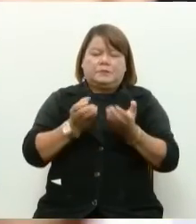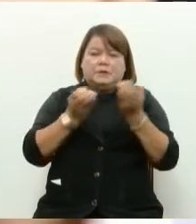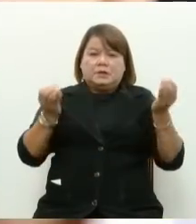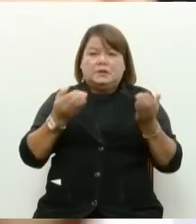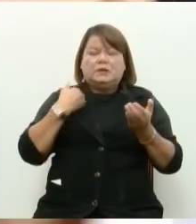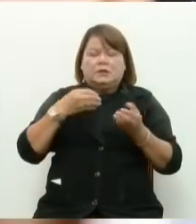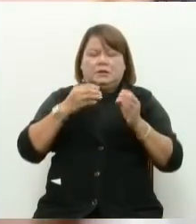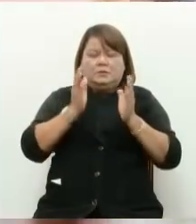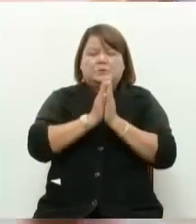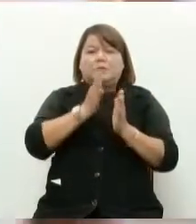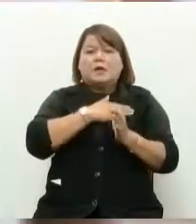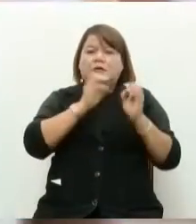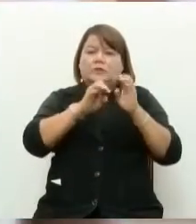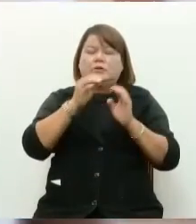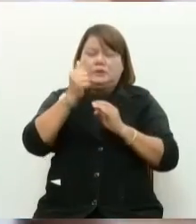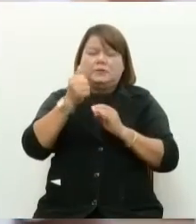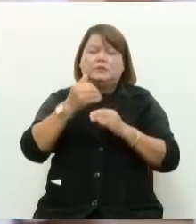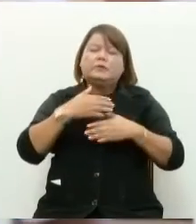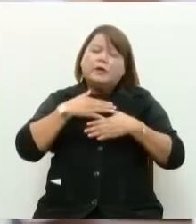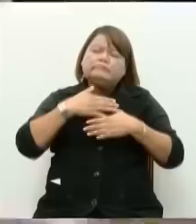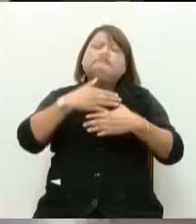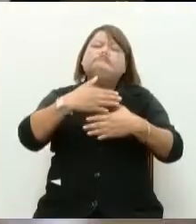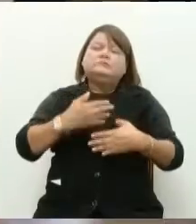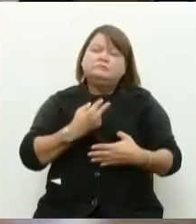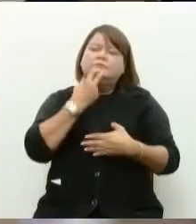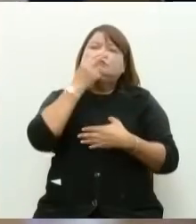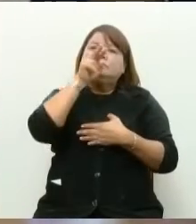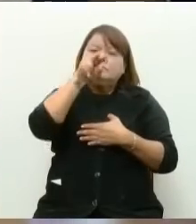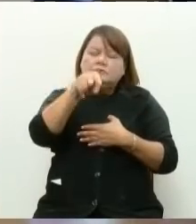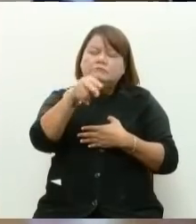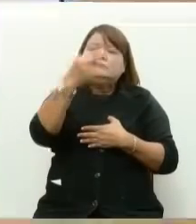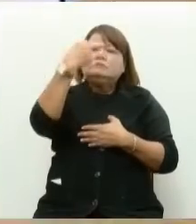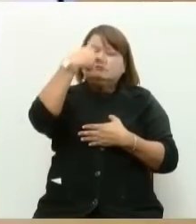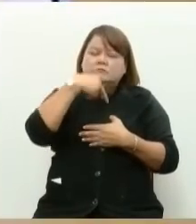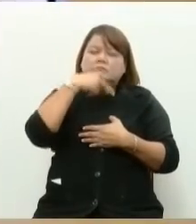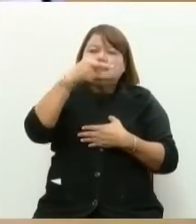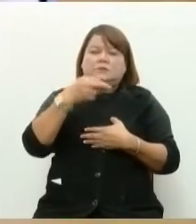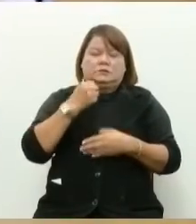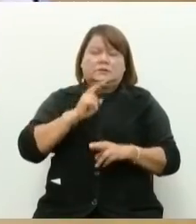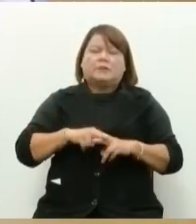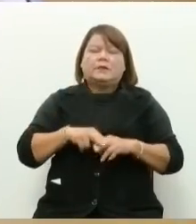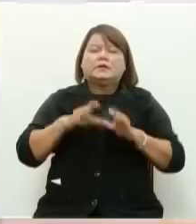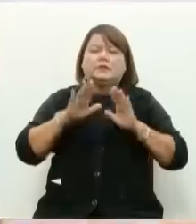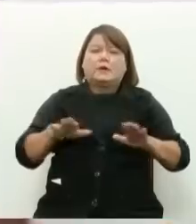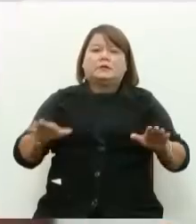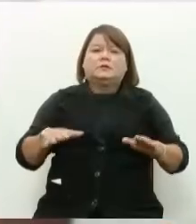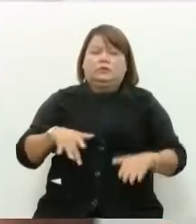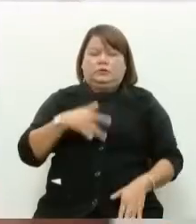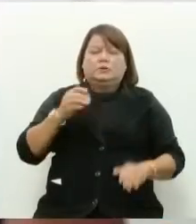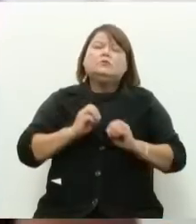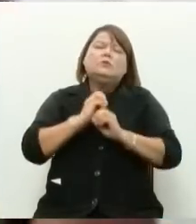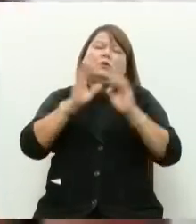สอนวิธีการหายใจนะคะพอนั่งไปได้สักพักหนึ่งก็จะทำให้เรารู้สึกโล่งสบายรู้สึกว่า